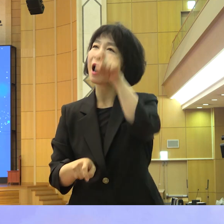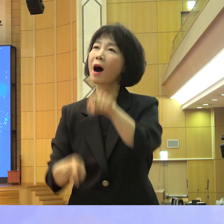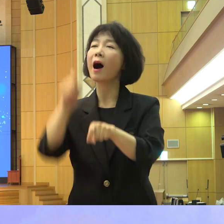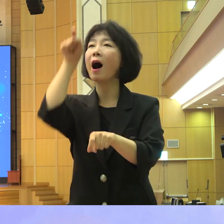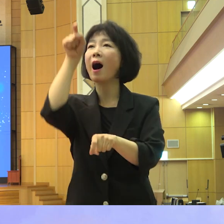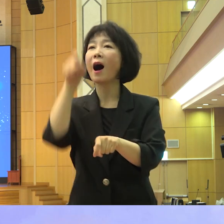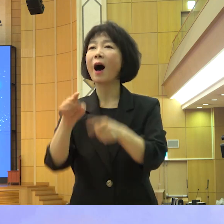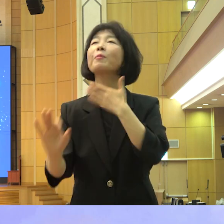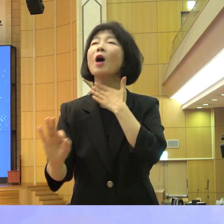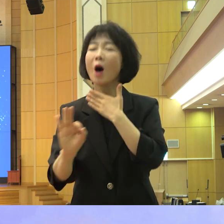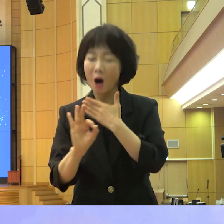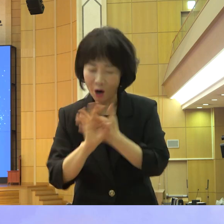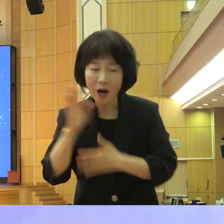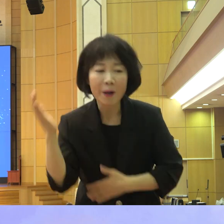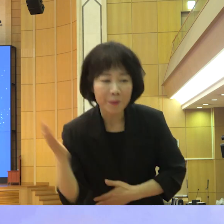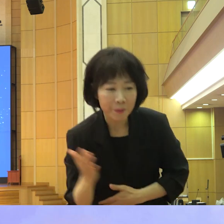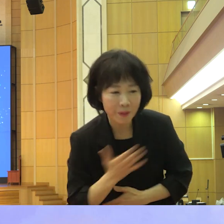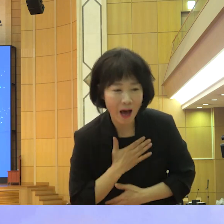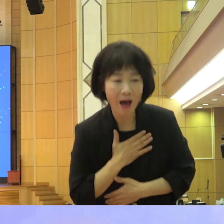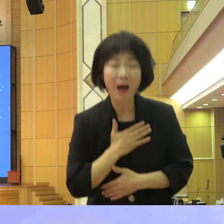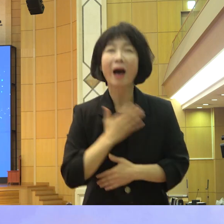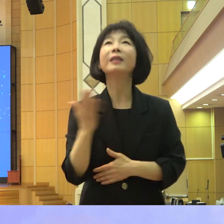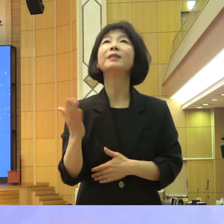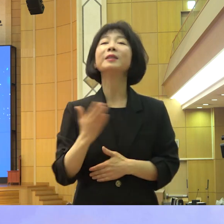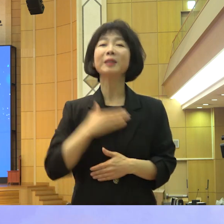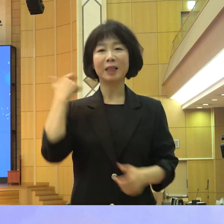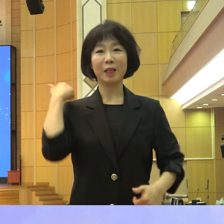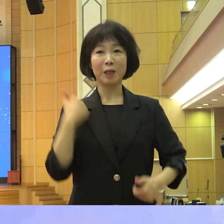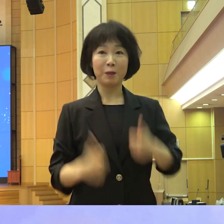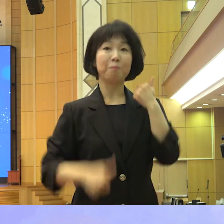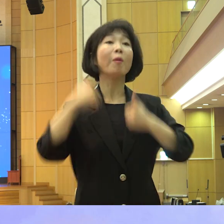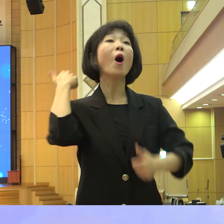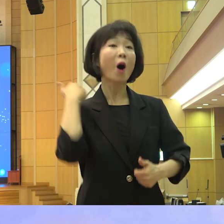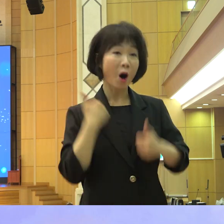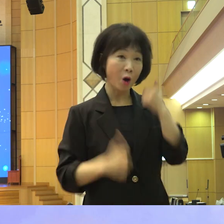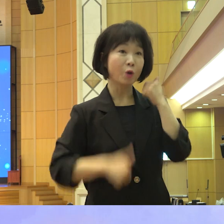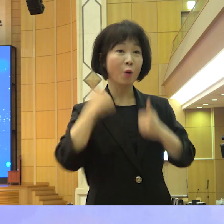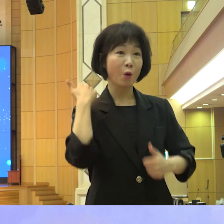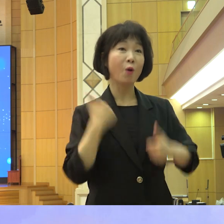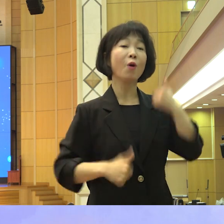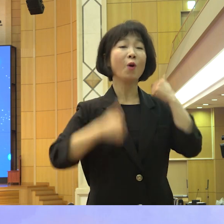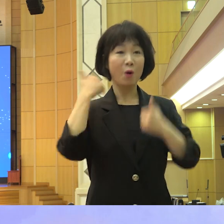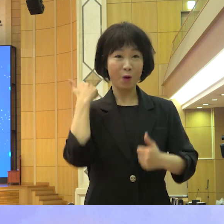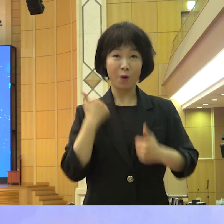예수께로 가면 나는